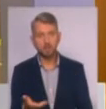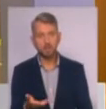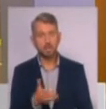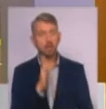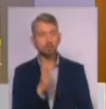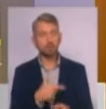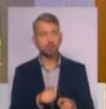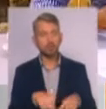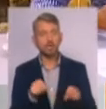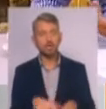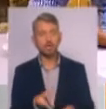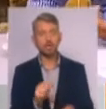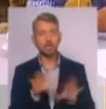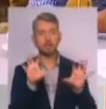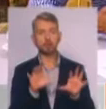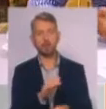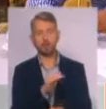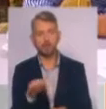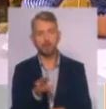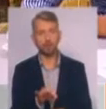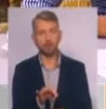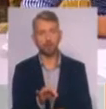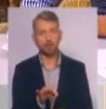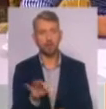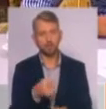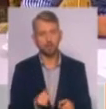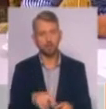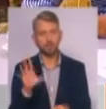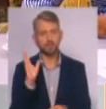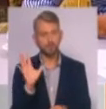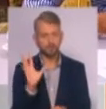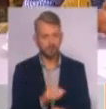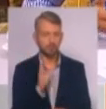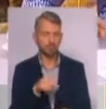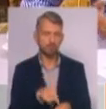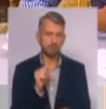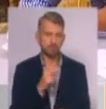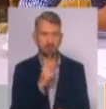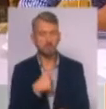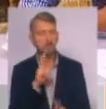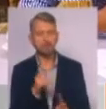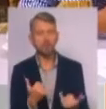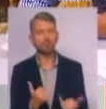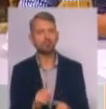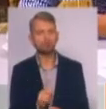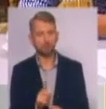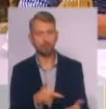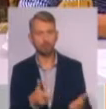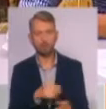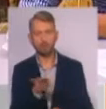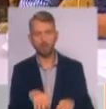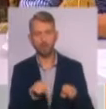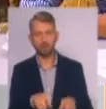будемо це вирішувати на законодавчому рівні, то ви все про це все відчуєте, побачите. Я не знаю, на якому зараз етапі готується проєкт